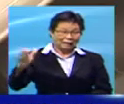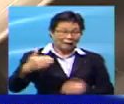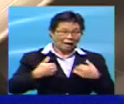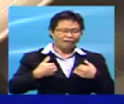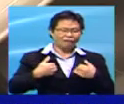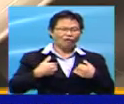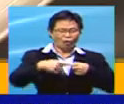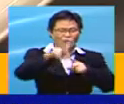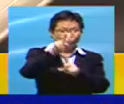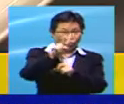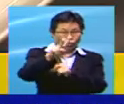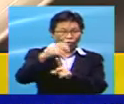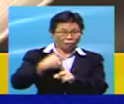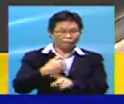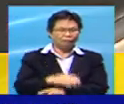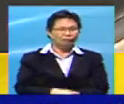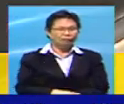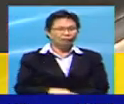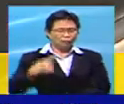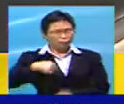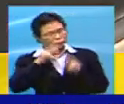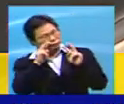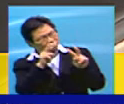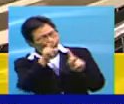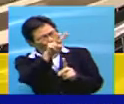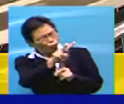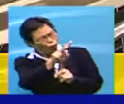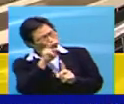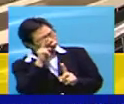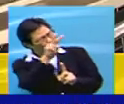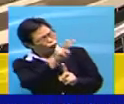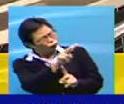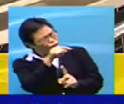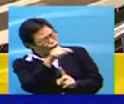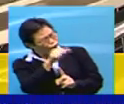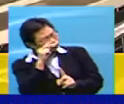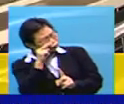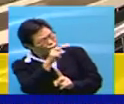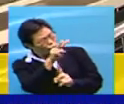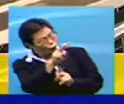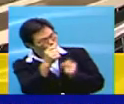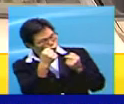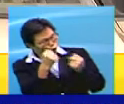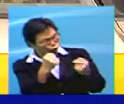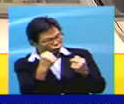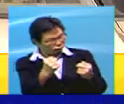Volvo. Yes, yeah. And we have seen that Volvo has become a very strong